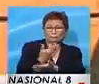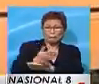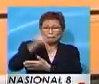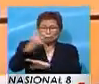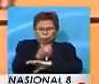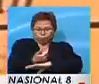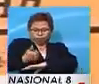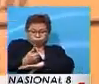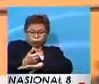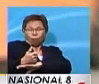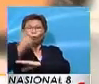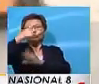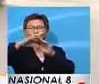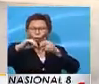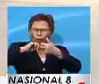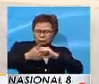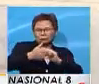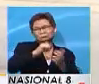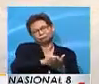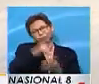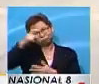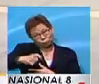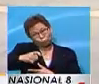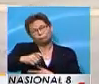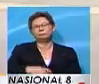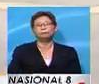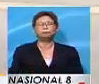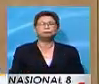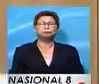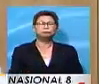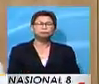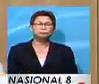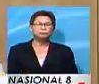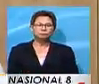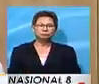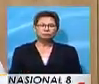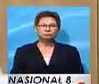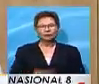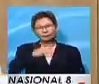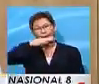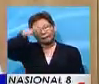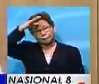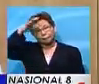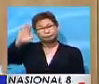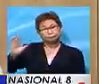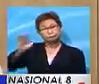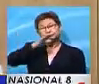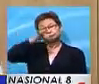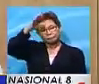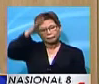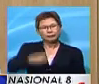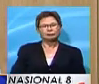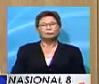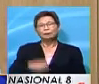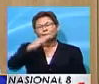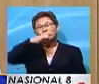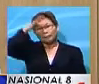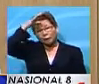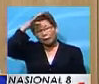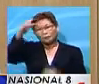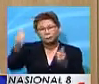diwujudkan untuk mengatasi masalah berkenaan pihak ibu Bapa dengan pihak Koperasi di